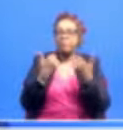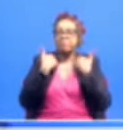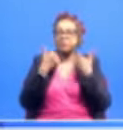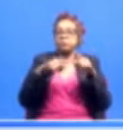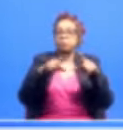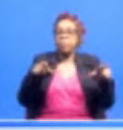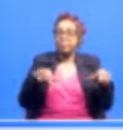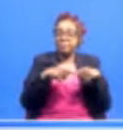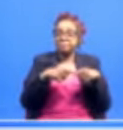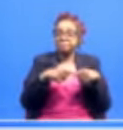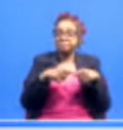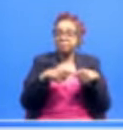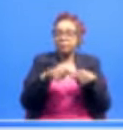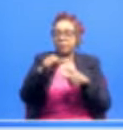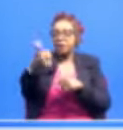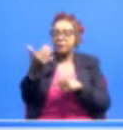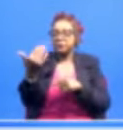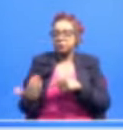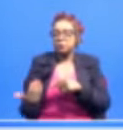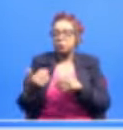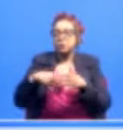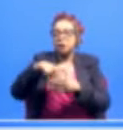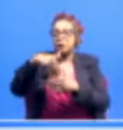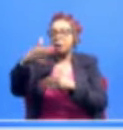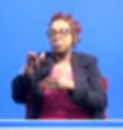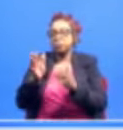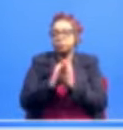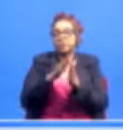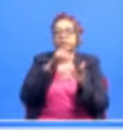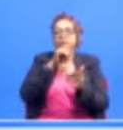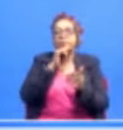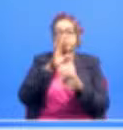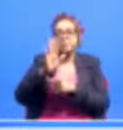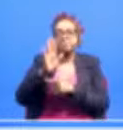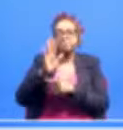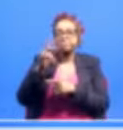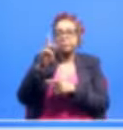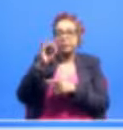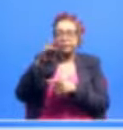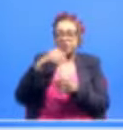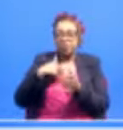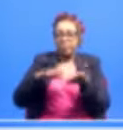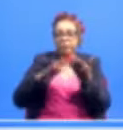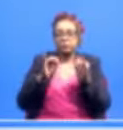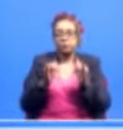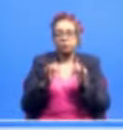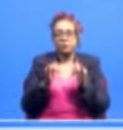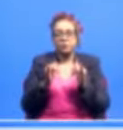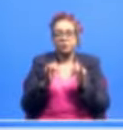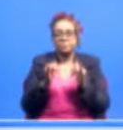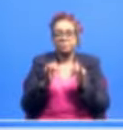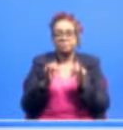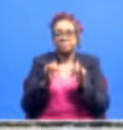mwanawe mwingine alikuwa nje na babake Kevin Mutai alifika eneo hilo na kutuandalia taarifa ifuatayo.